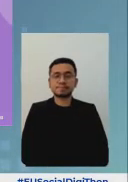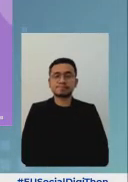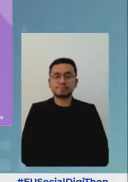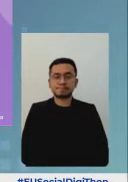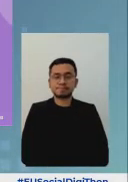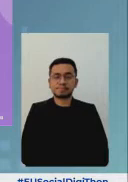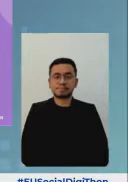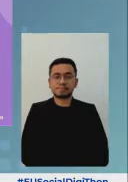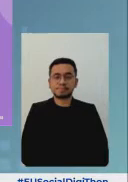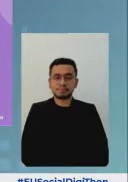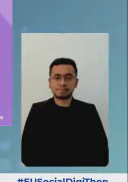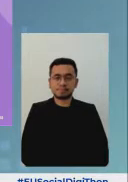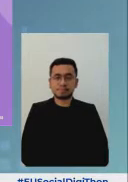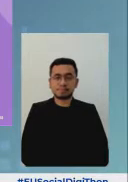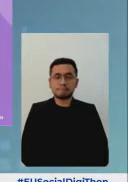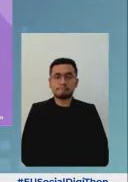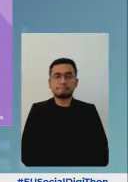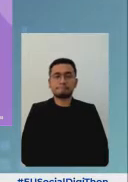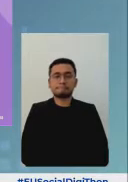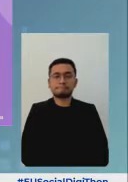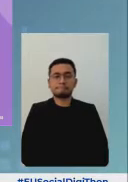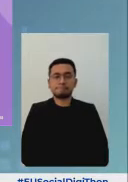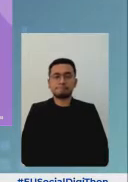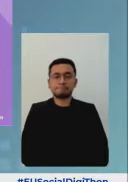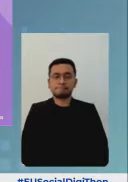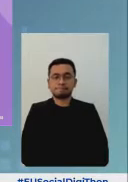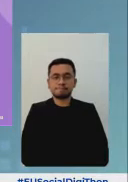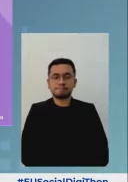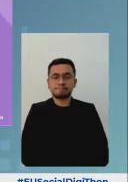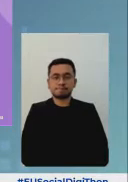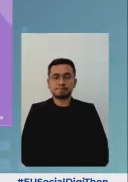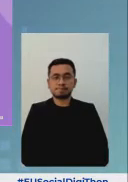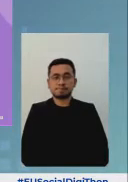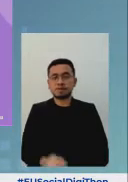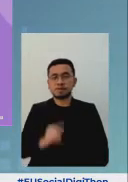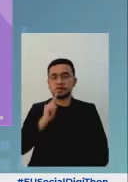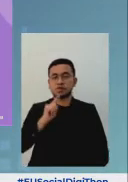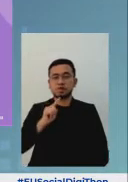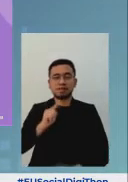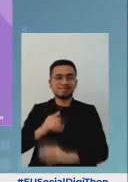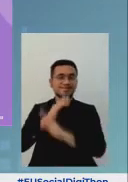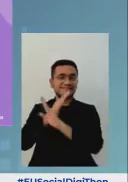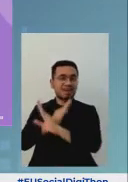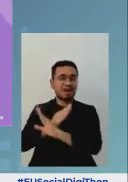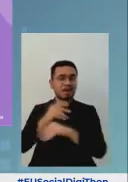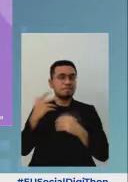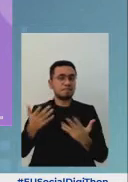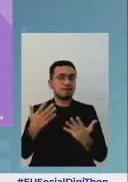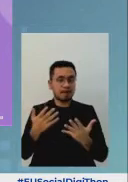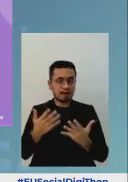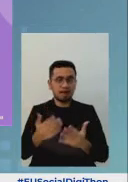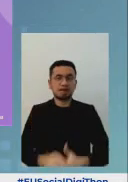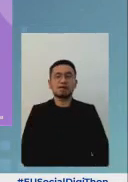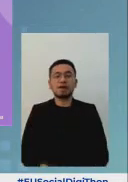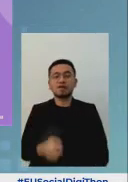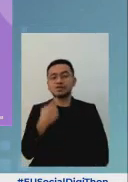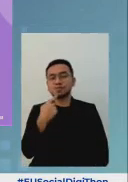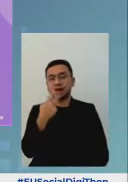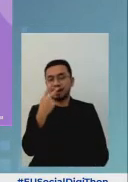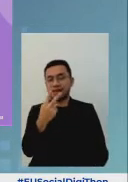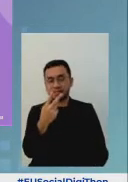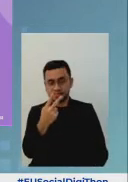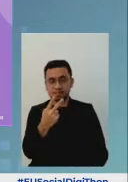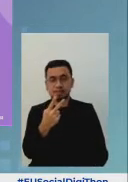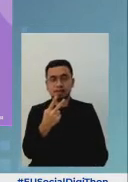Jadi ada sebelum kita bicara pencegahan dan penanganannya, kita lihat yuk tanda-tandanya